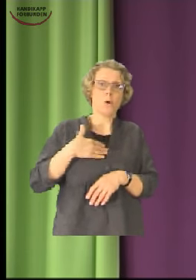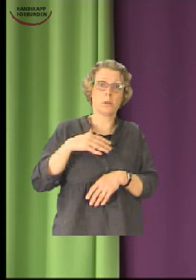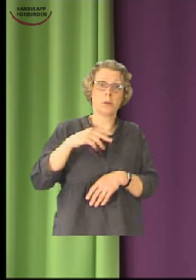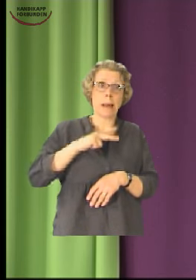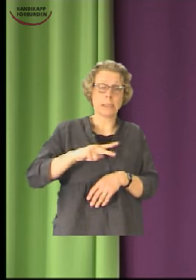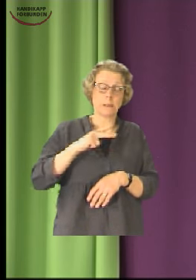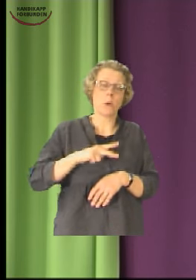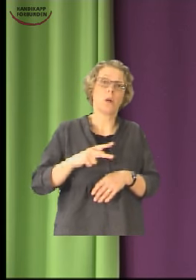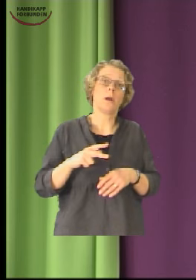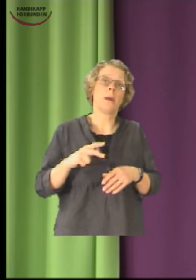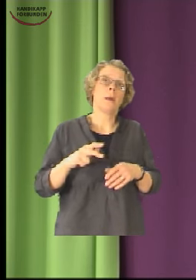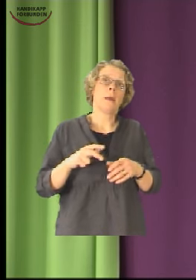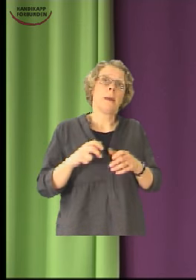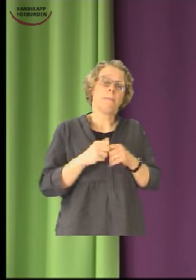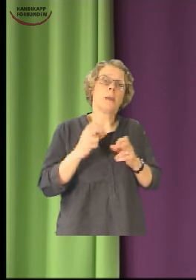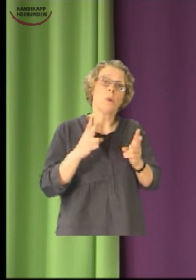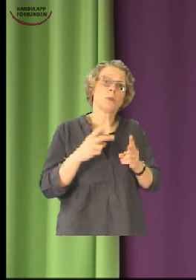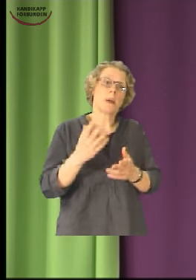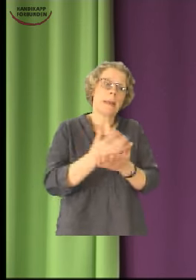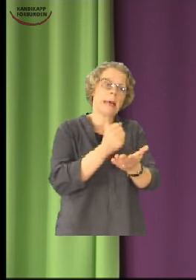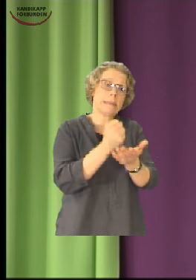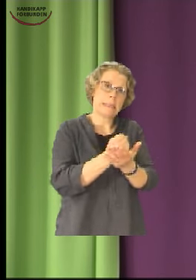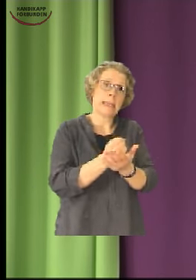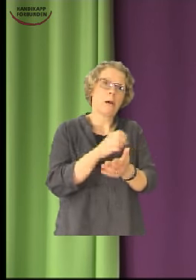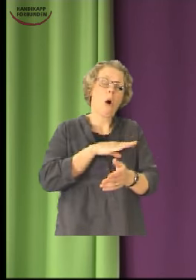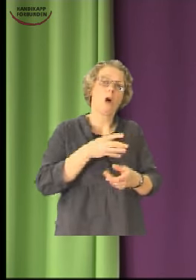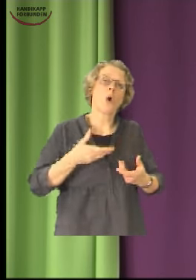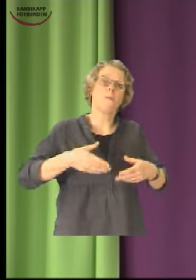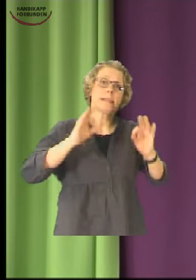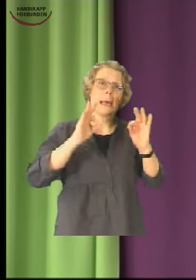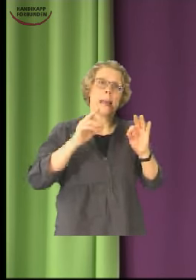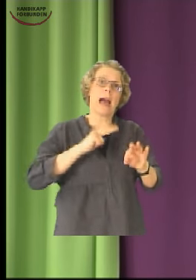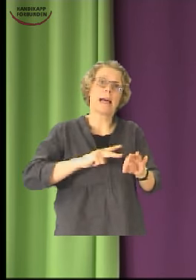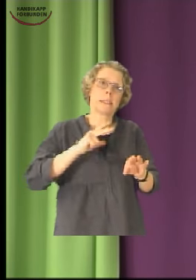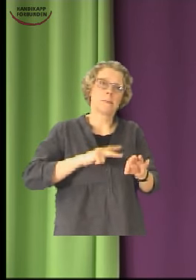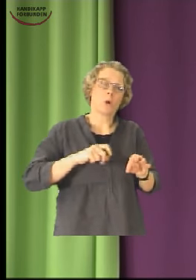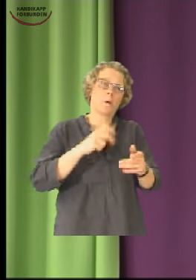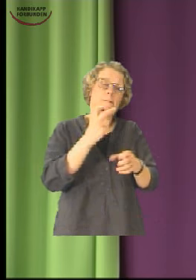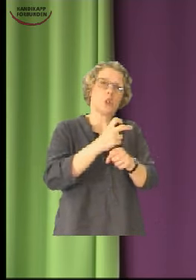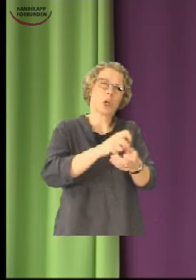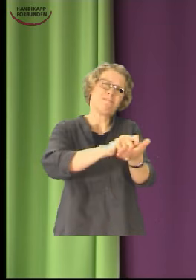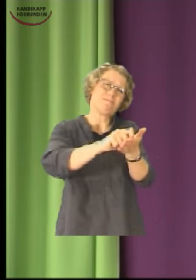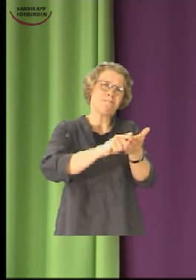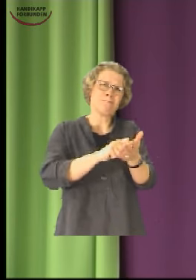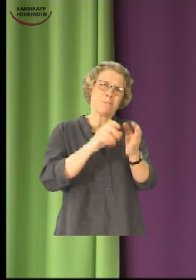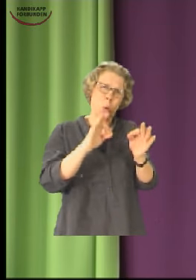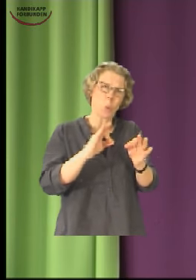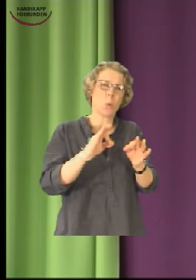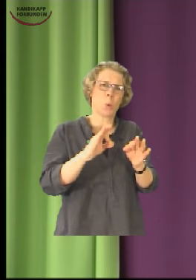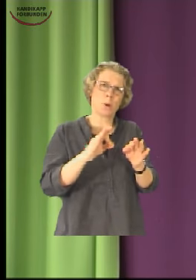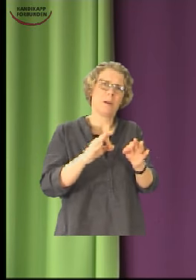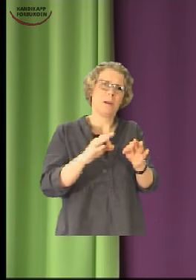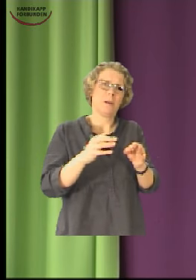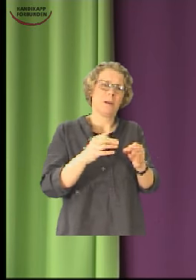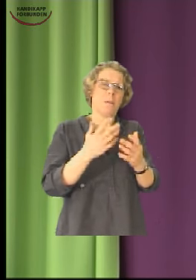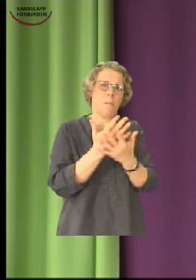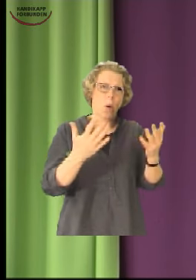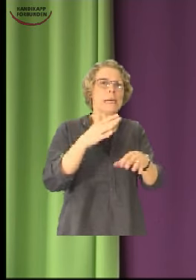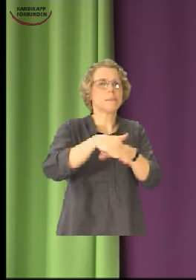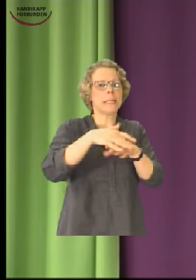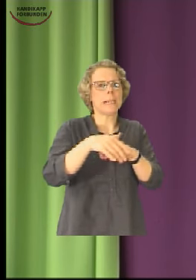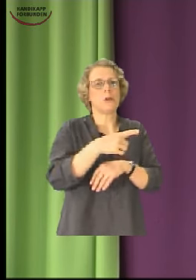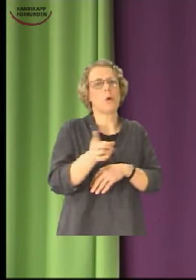sen så tror jag också landstingen har ju det officiella ansvaret för rätt dimensionering av antalet specialister som behövs. Så de är också med. Men